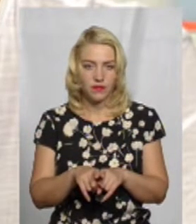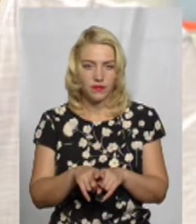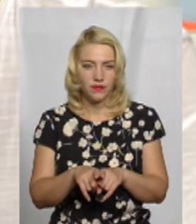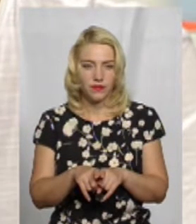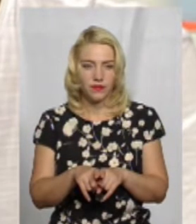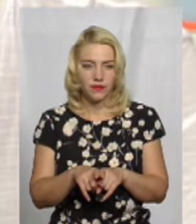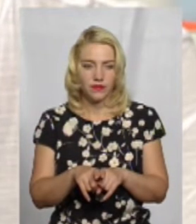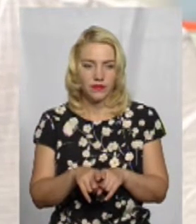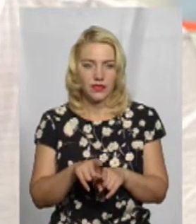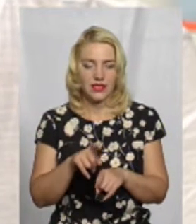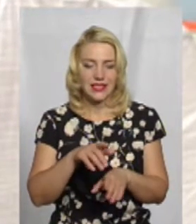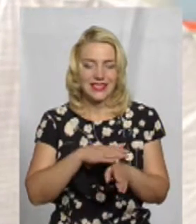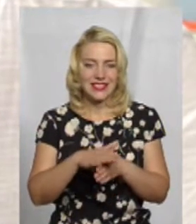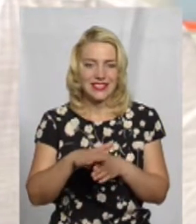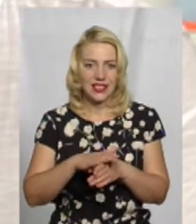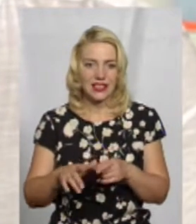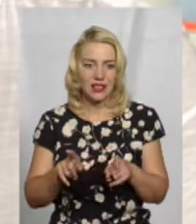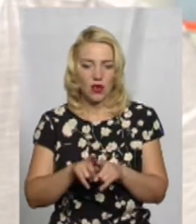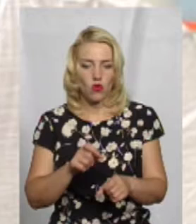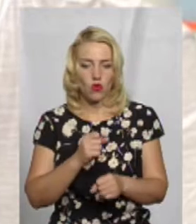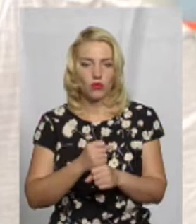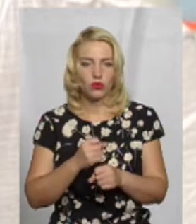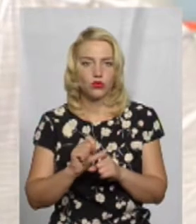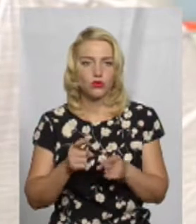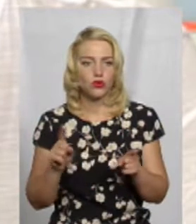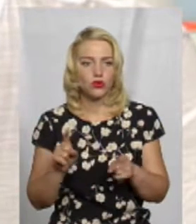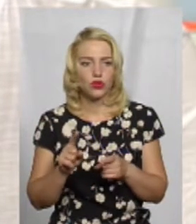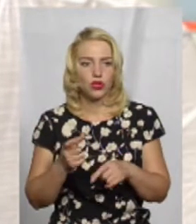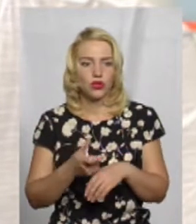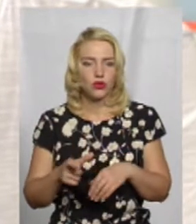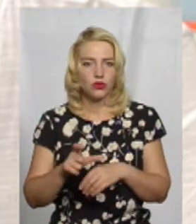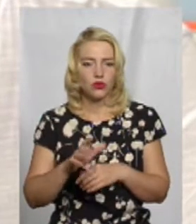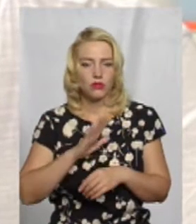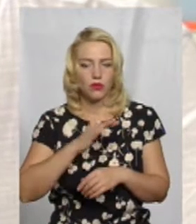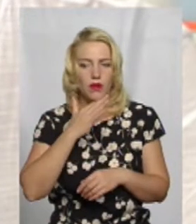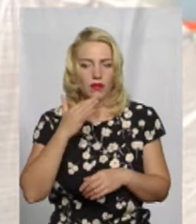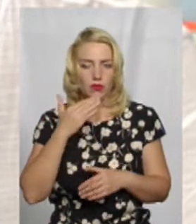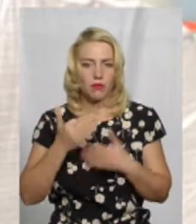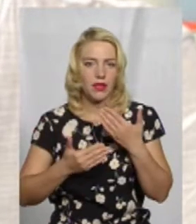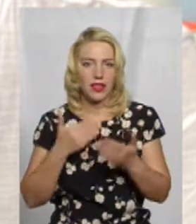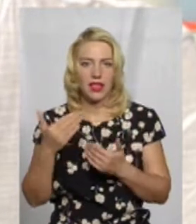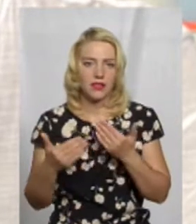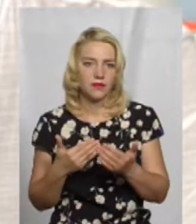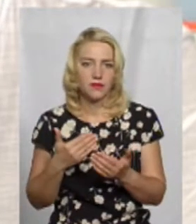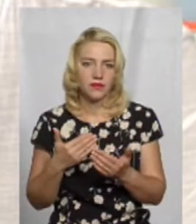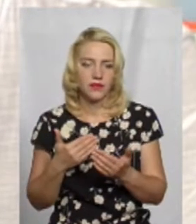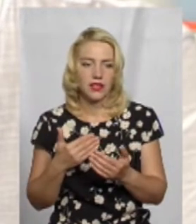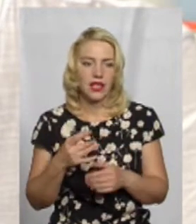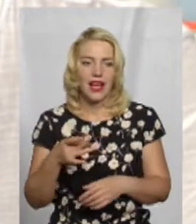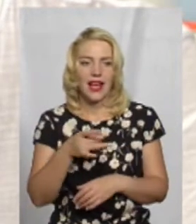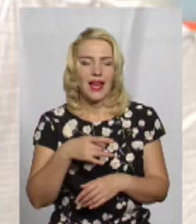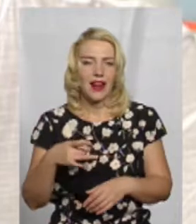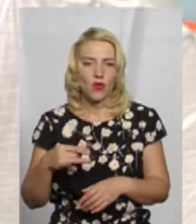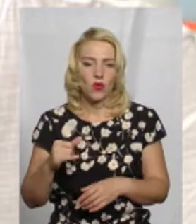також здійснили таку роботу, тому що дуже було багато запитань з